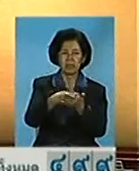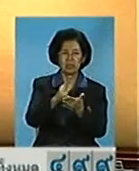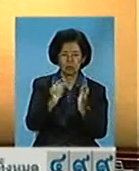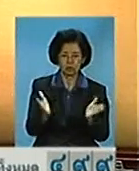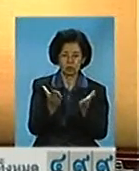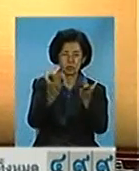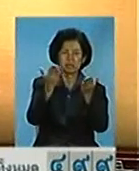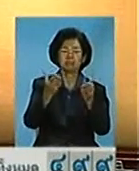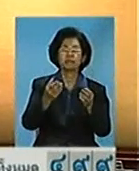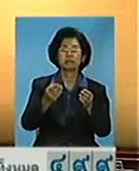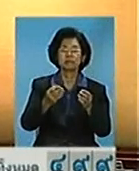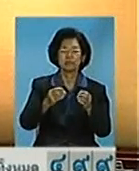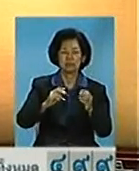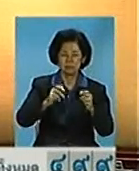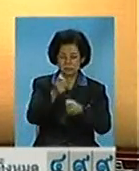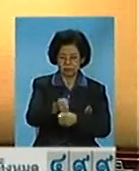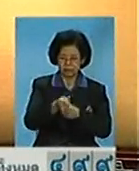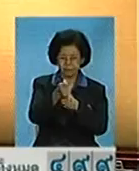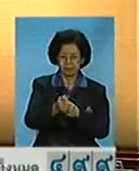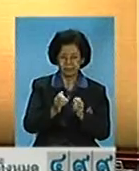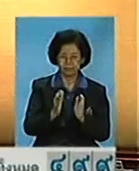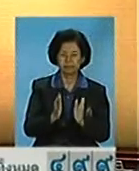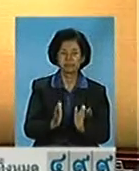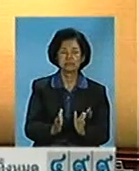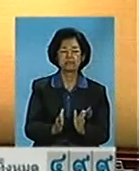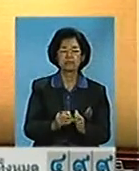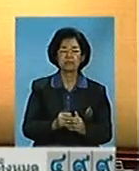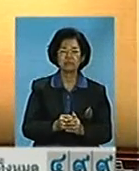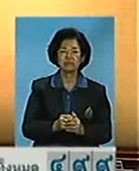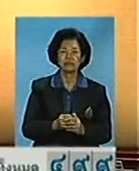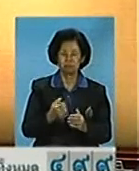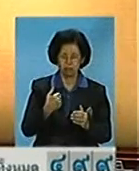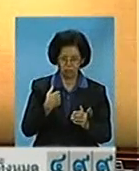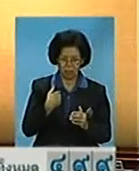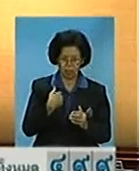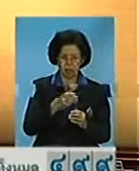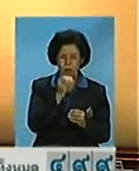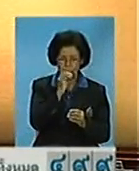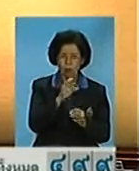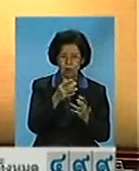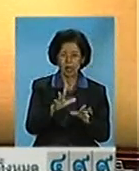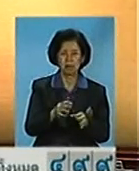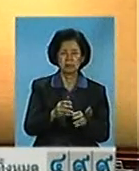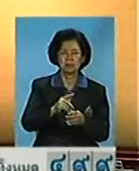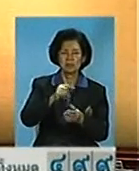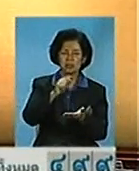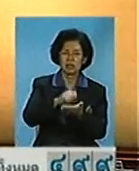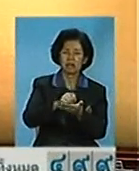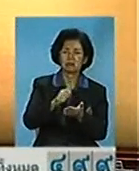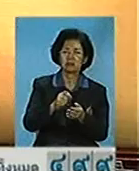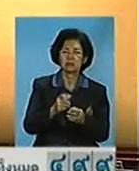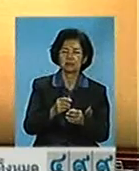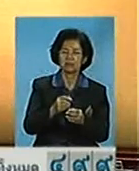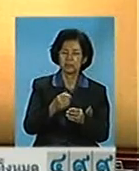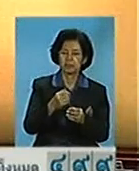สนับสนุนเกษตรกรชาวสวนยางและผู้ประกอบการยางยังมีกำกับอยู่ก็แปลว่าอาจจะตั้งเป็นบริษัทเล็กเพื่อเป็นประกอบเป็นตัว